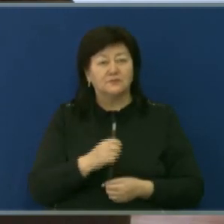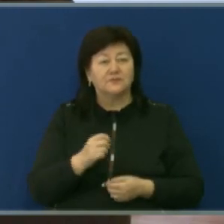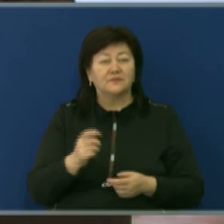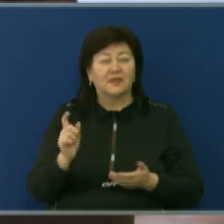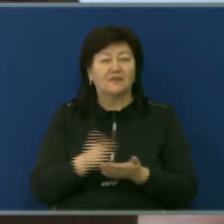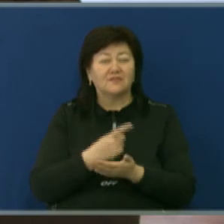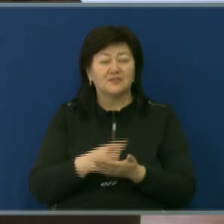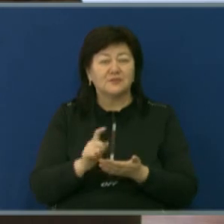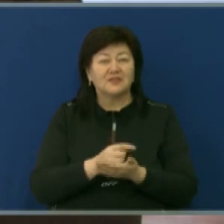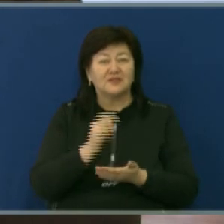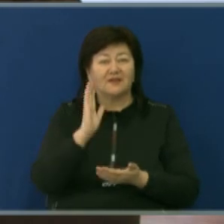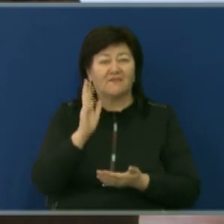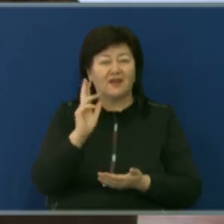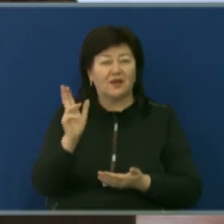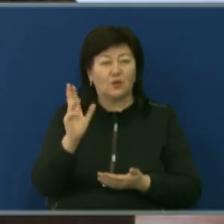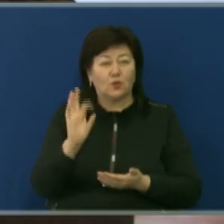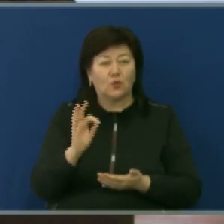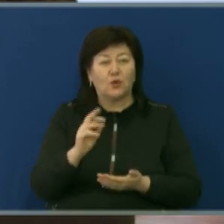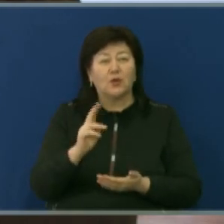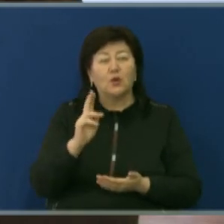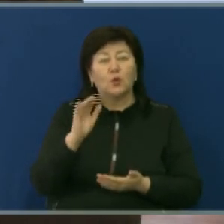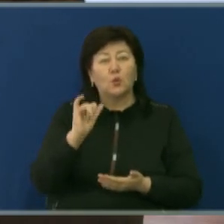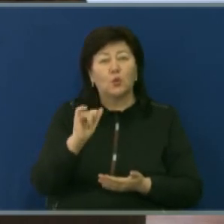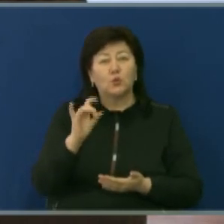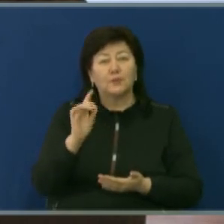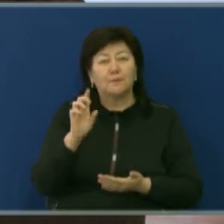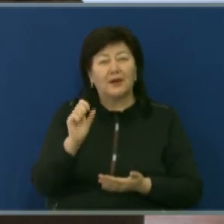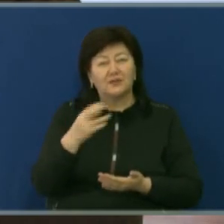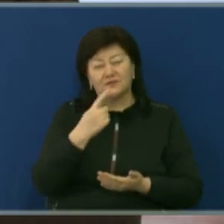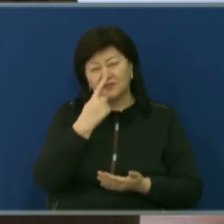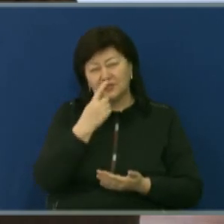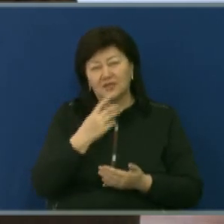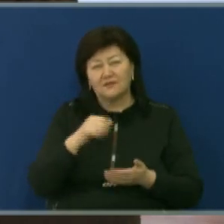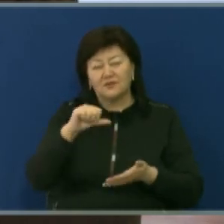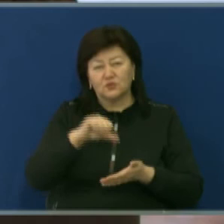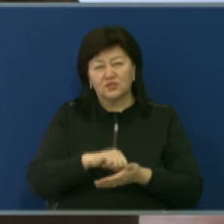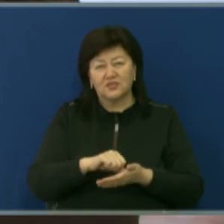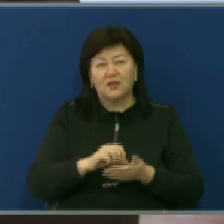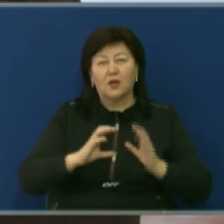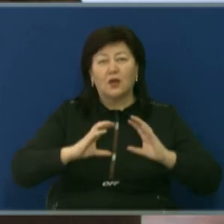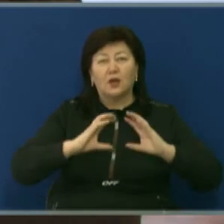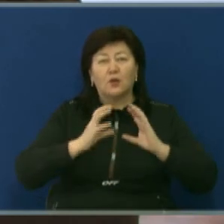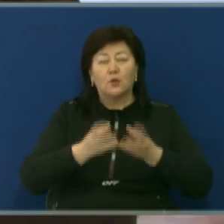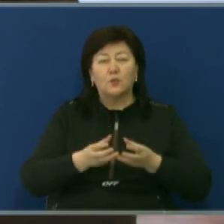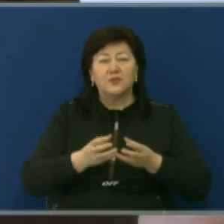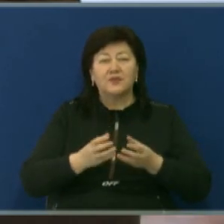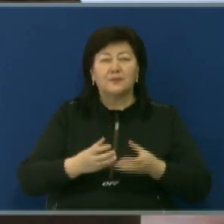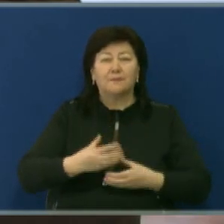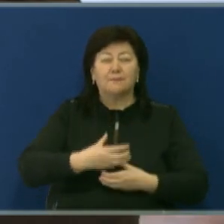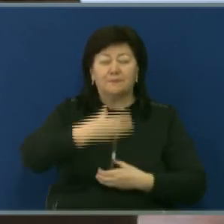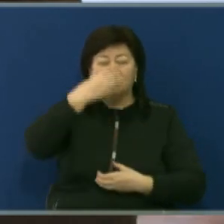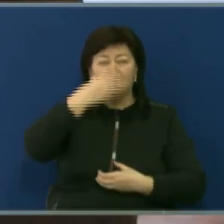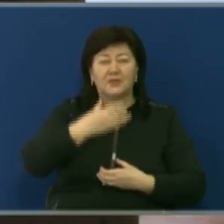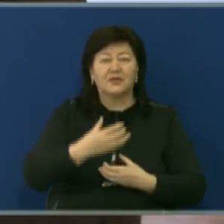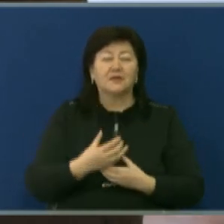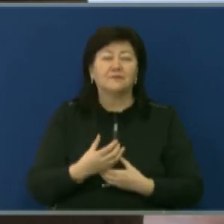Воспитанник Восточно-Казахстанской области, как я уже сказала, Курбанов Руслан, недавно выступив на этапе Кубка мира в городе Казань,